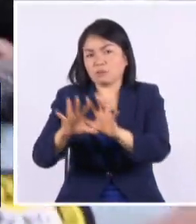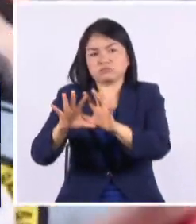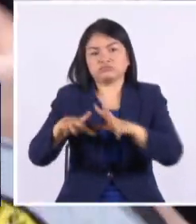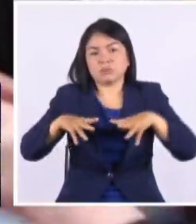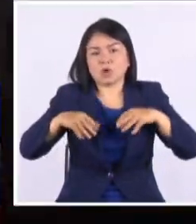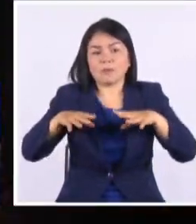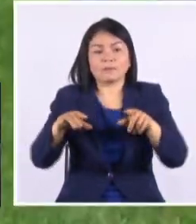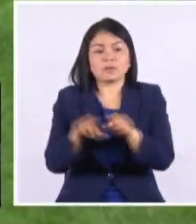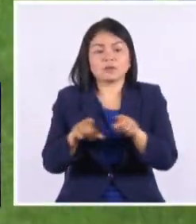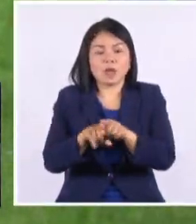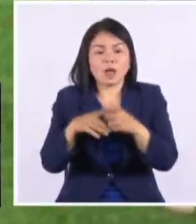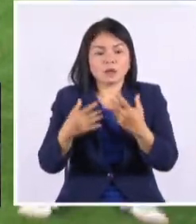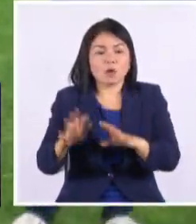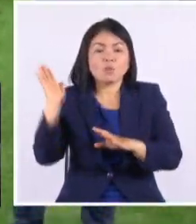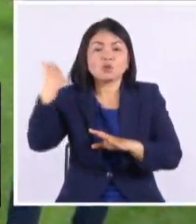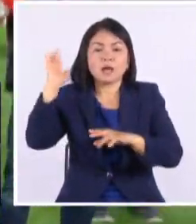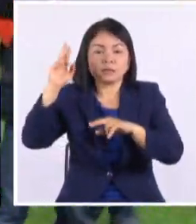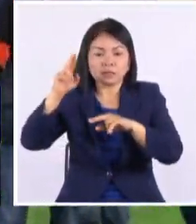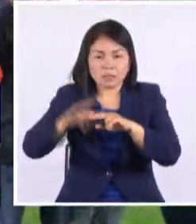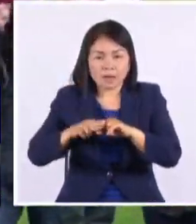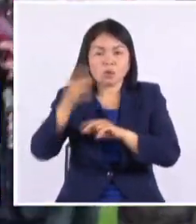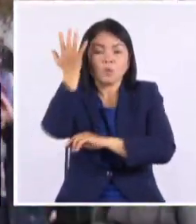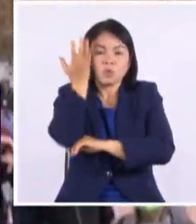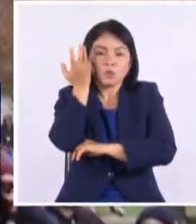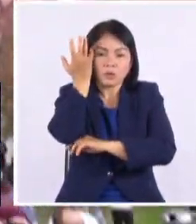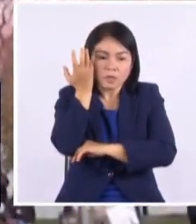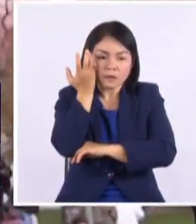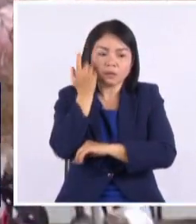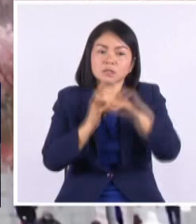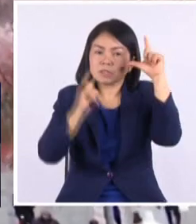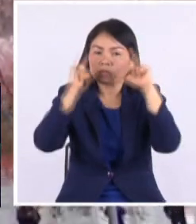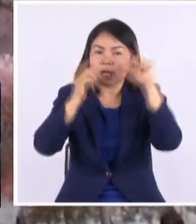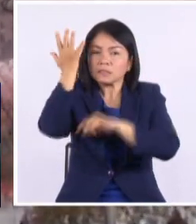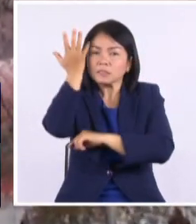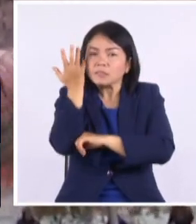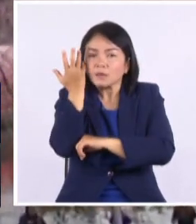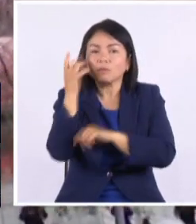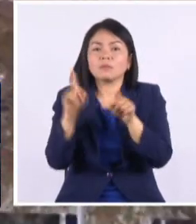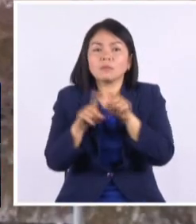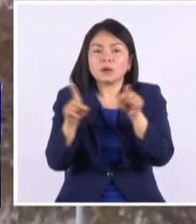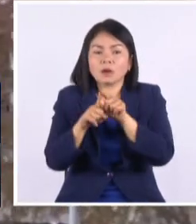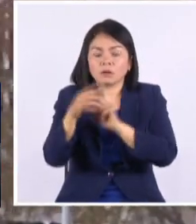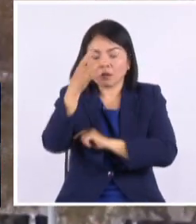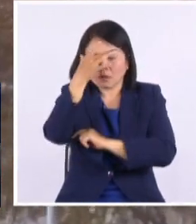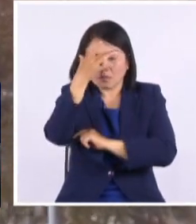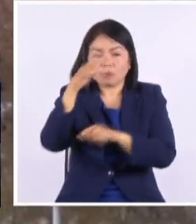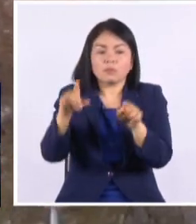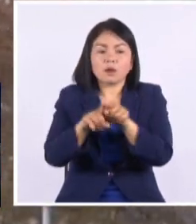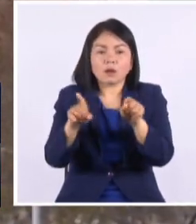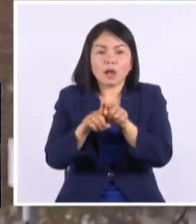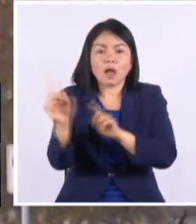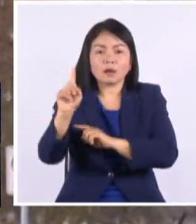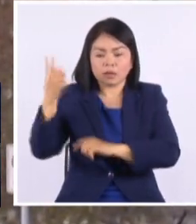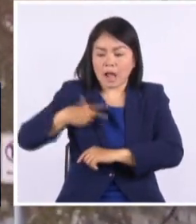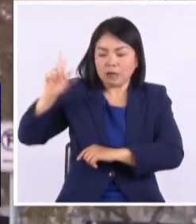นะเช้าวิ่งซึ่งนั่งฟังคำตัดสินด้วยสีหน้ากังวลและเครียดอย่างเห็นได้ชัดนะครับก่อนจะมีอาการหน้าเมื่อชั่วขณะช่วงที่ลูกขุนและ